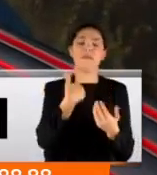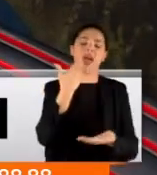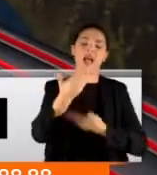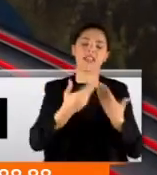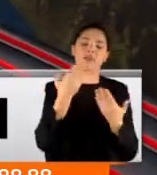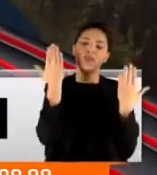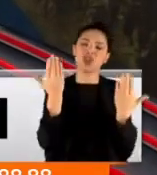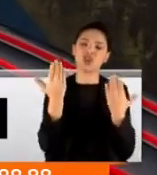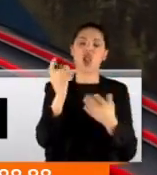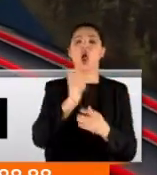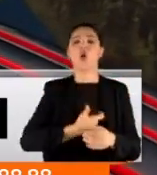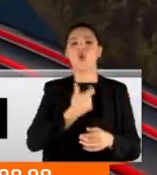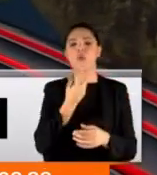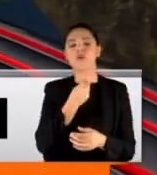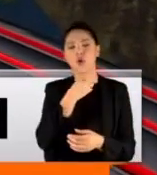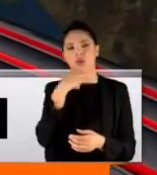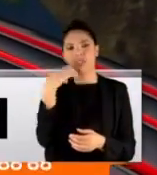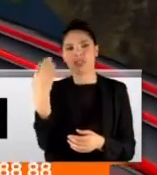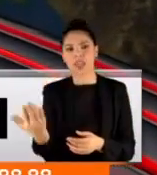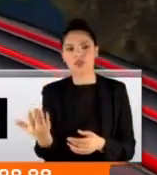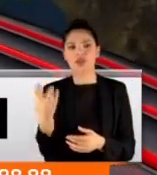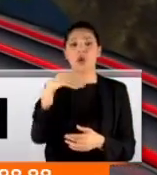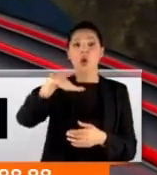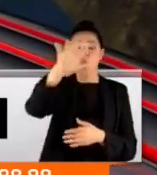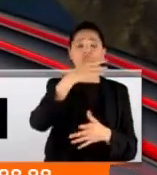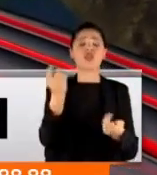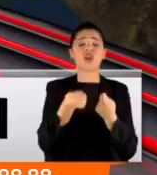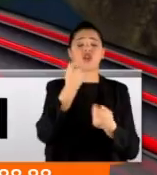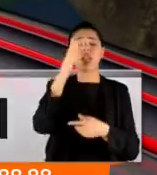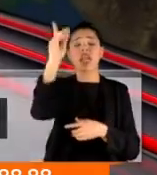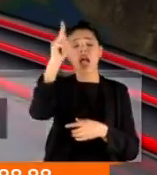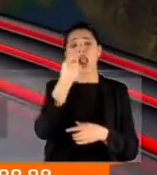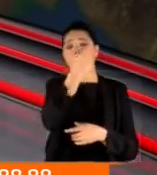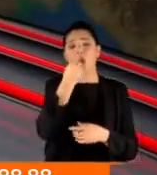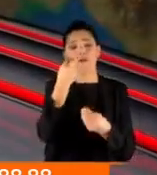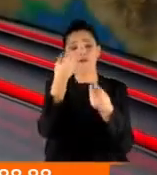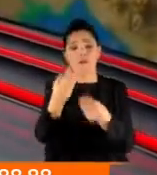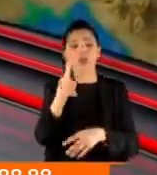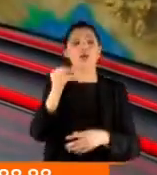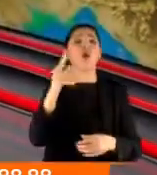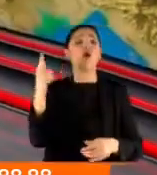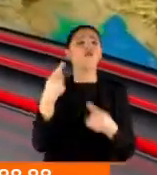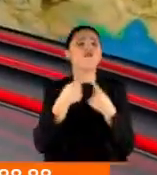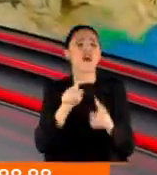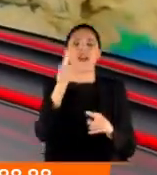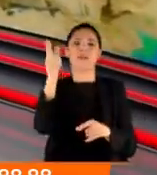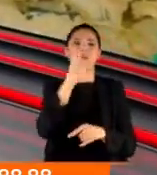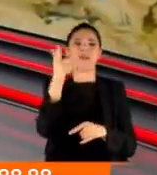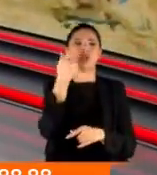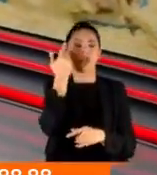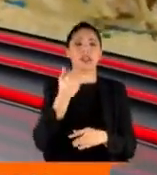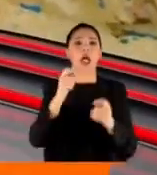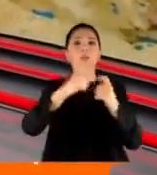Cem Öğretir. Umarız Gamze'ye. Çok teşekkürler. Orada çalışanlara da Allah kolaylık versin diyelim. Çok çarpıcı bir anla devam edeceğiz.